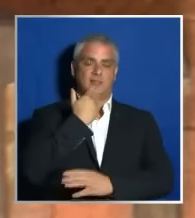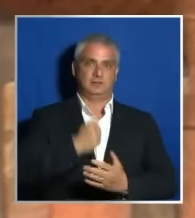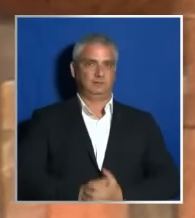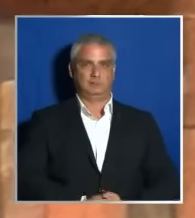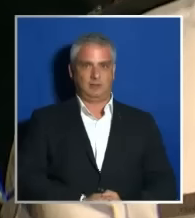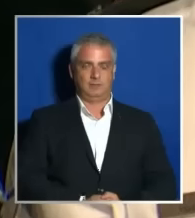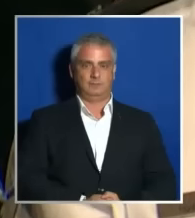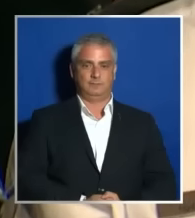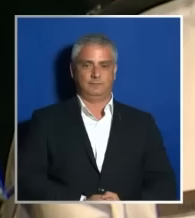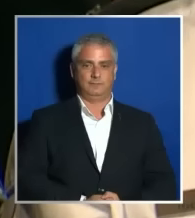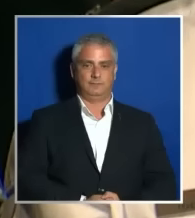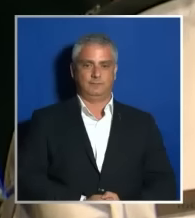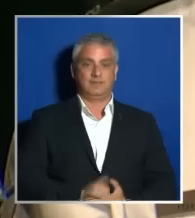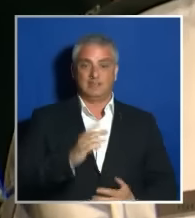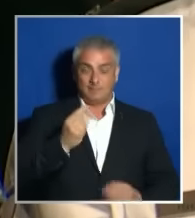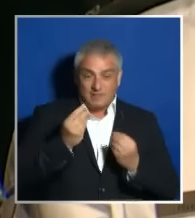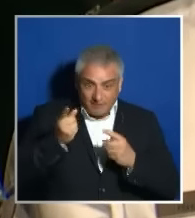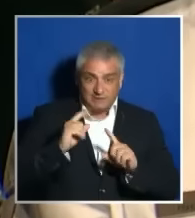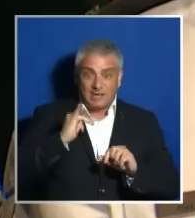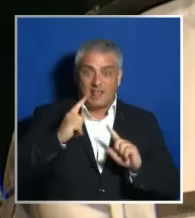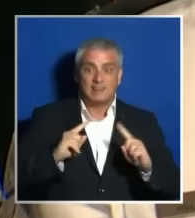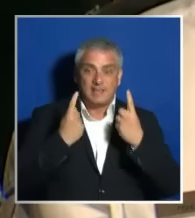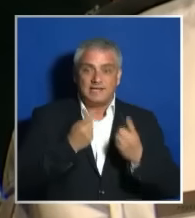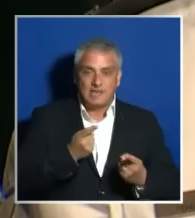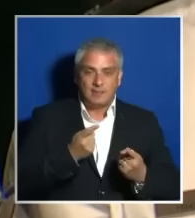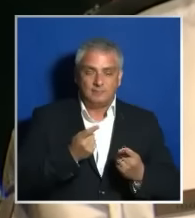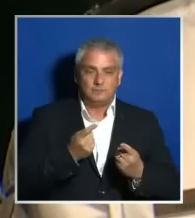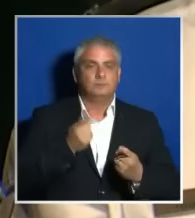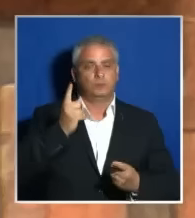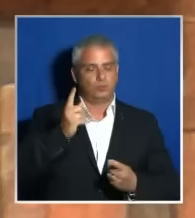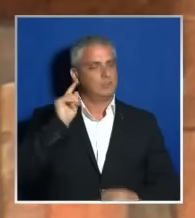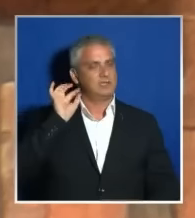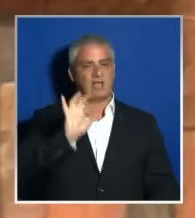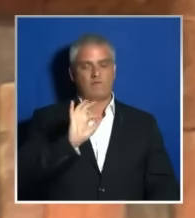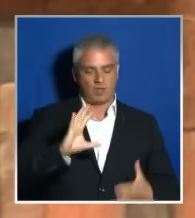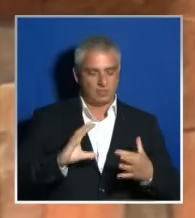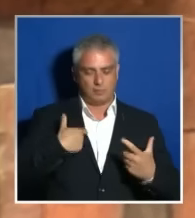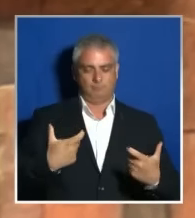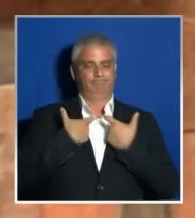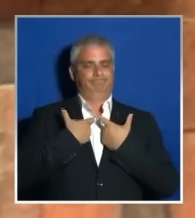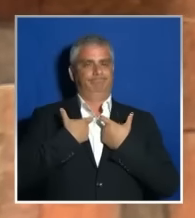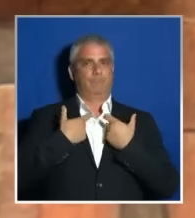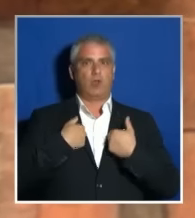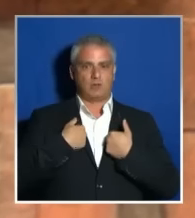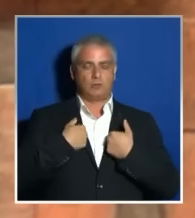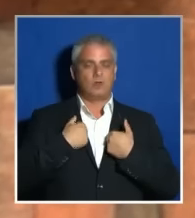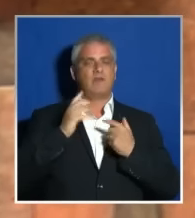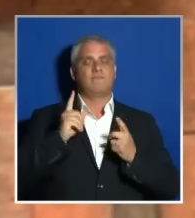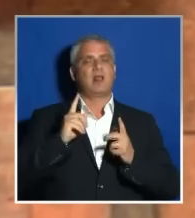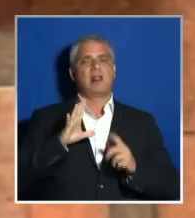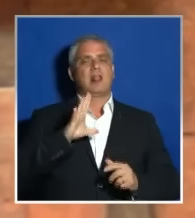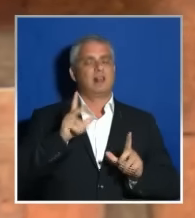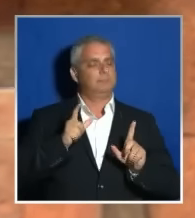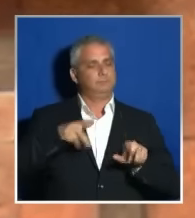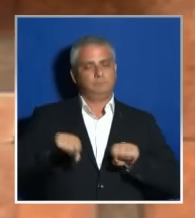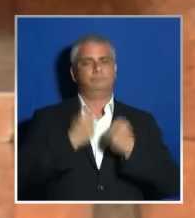ישראל. אם צעד כזה יתבצע, הוא יכוון לקשור את ידינו, ובכך לסכן